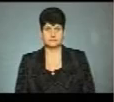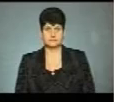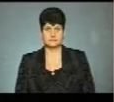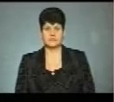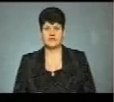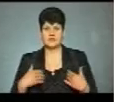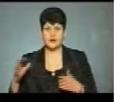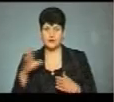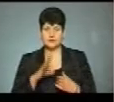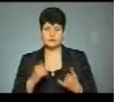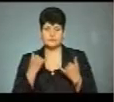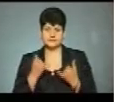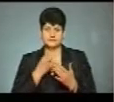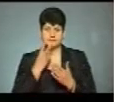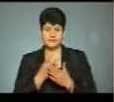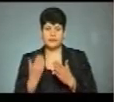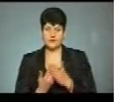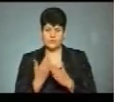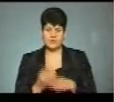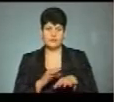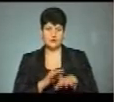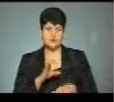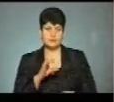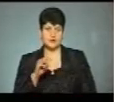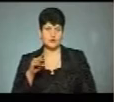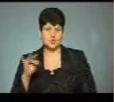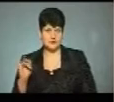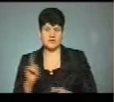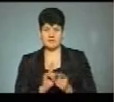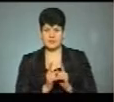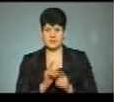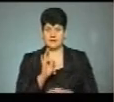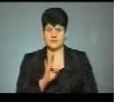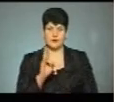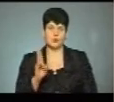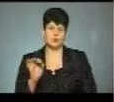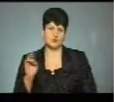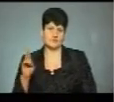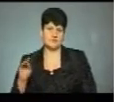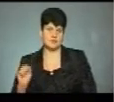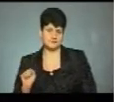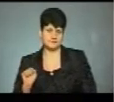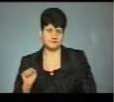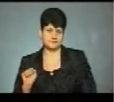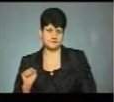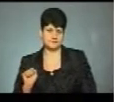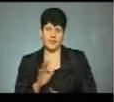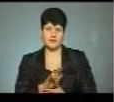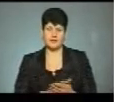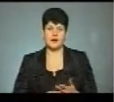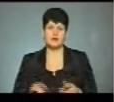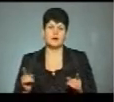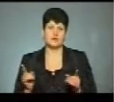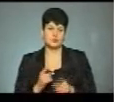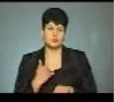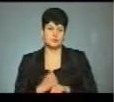Вітаю усіх, хто зараз з нами. Ви дивитеся новини. Я ведуча Соломія Струс, сурдоперекладачка Надія Куцовська. І далі коротко про головні події